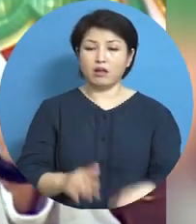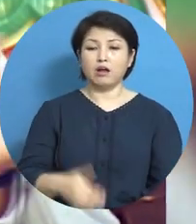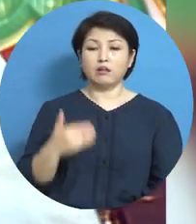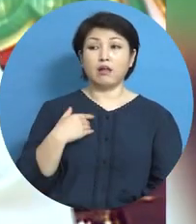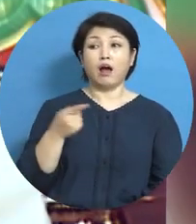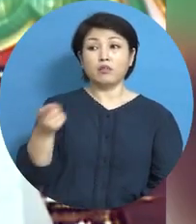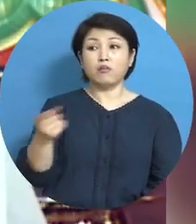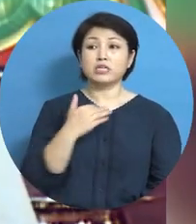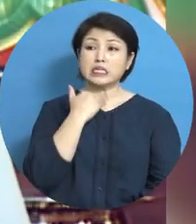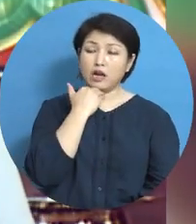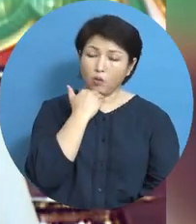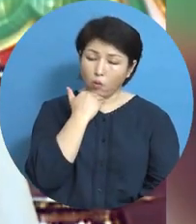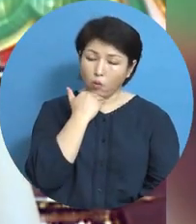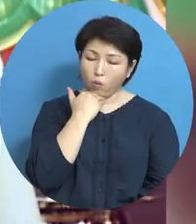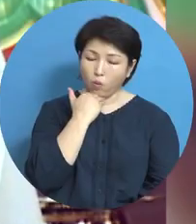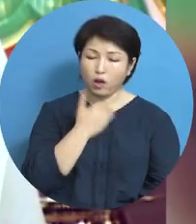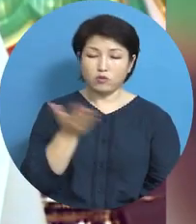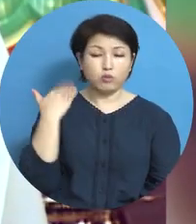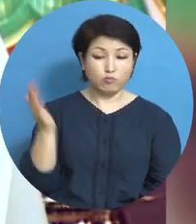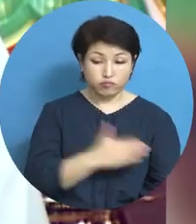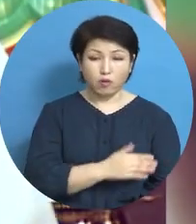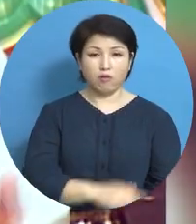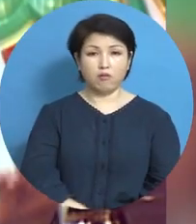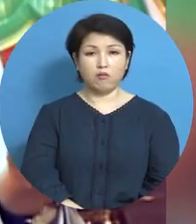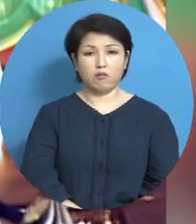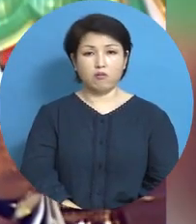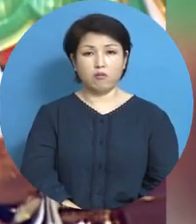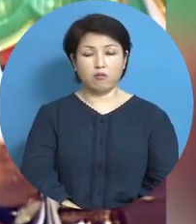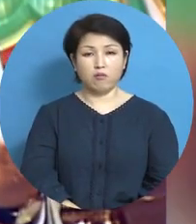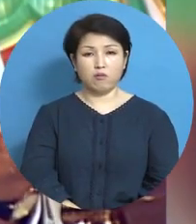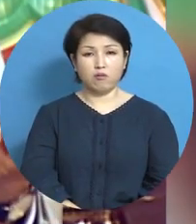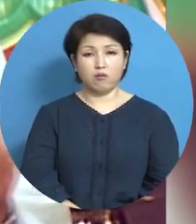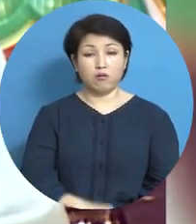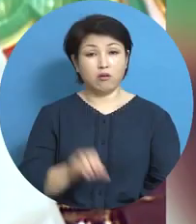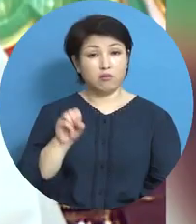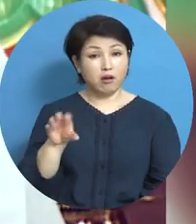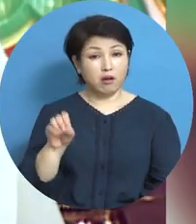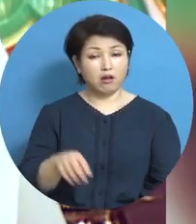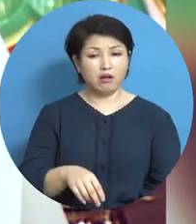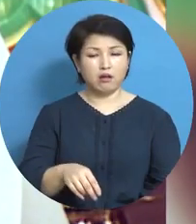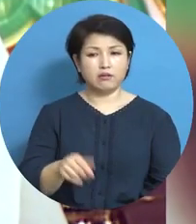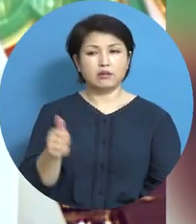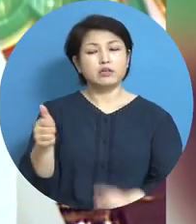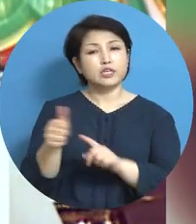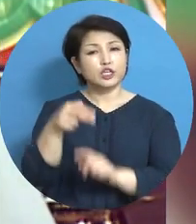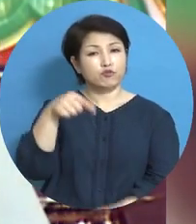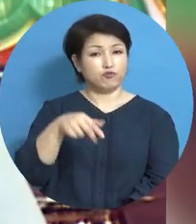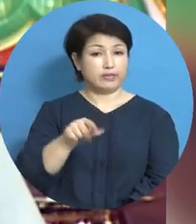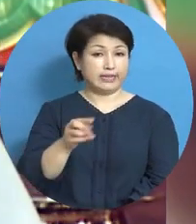지 오래됐어. 이렇게 말하는 사람들이 이 수다타 장자가 있고